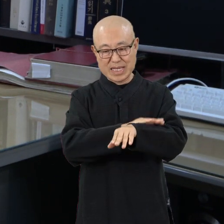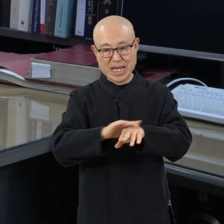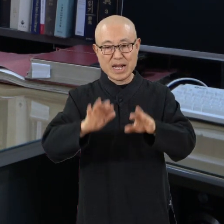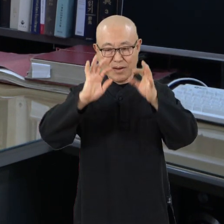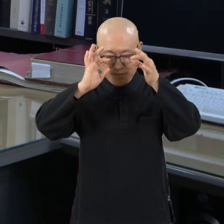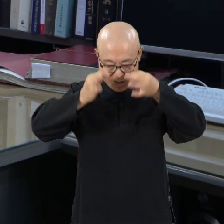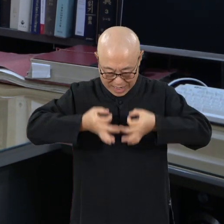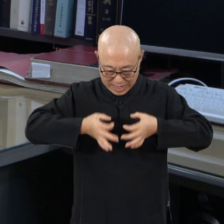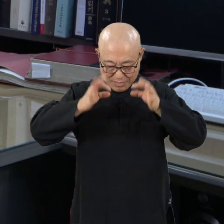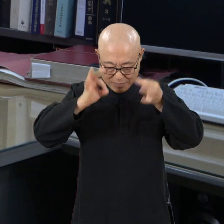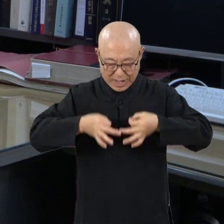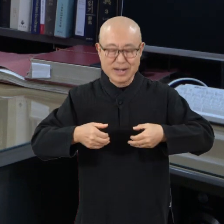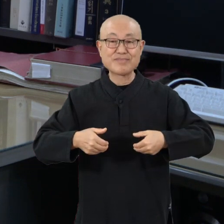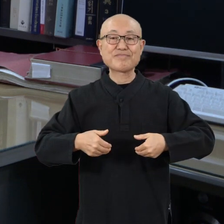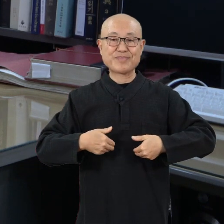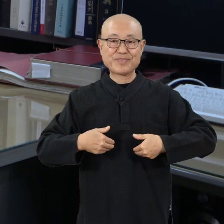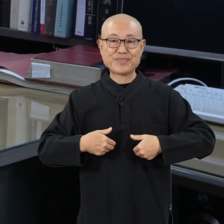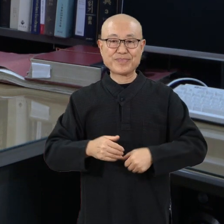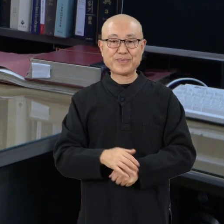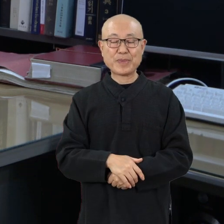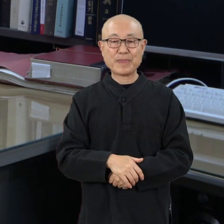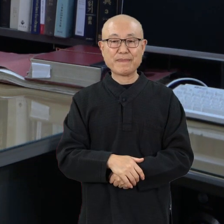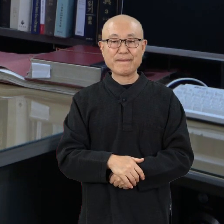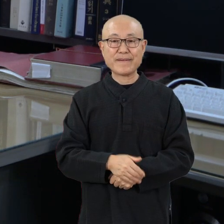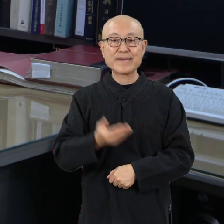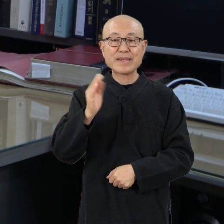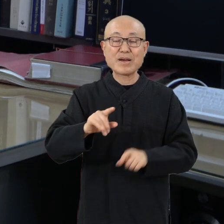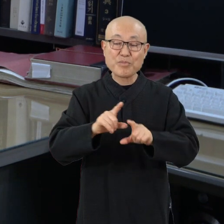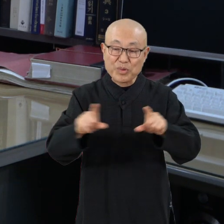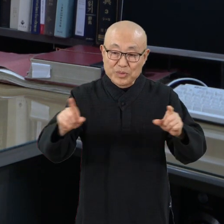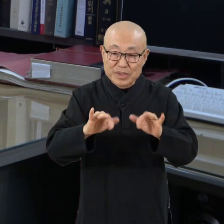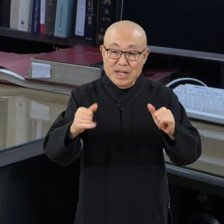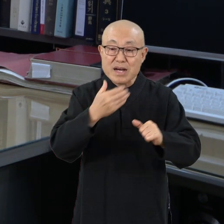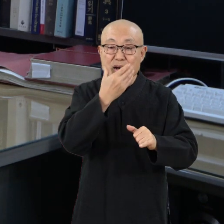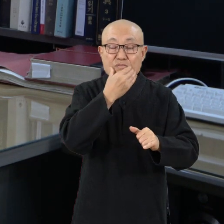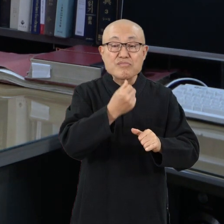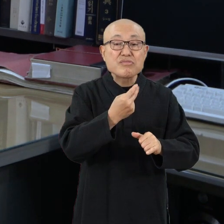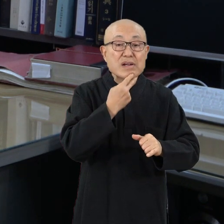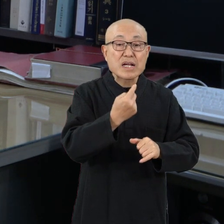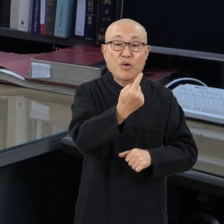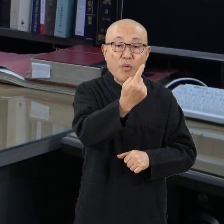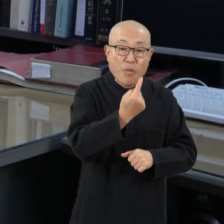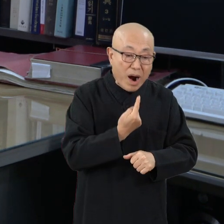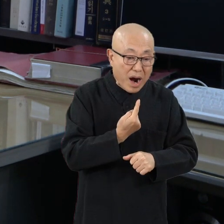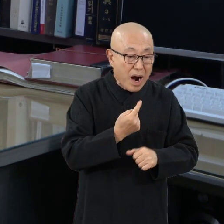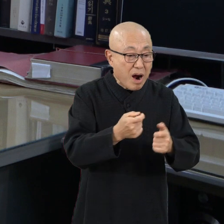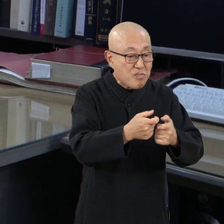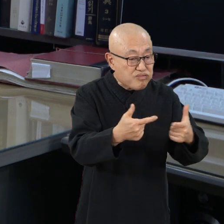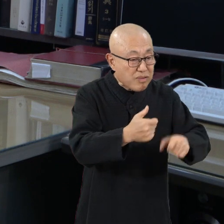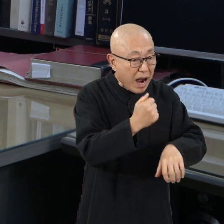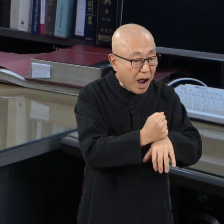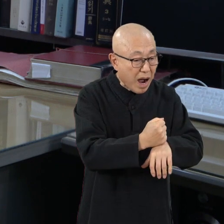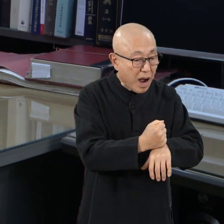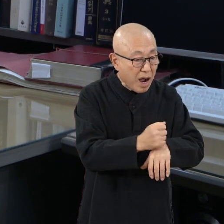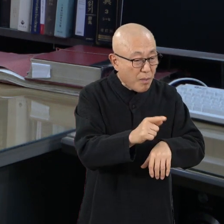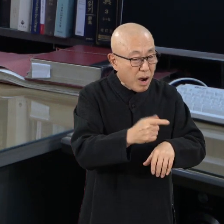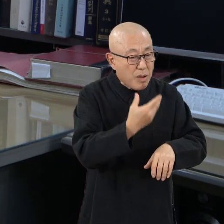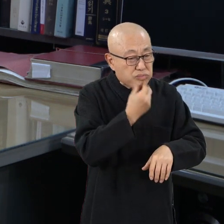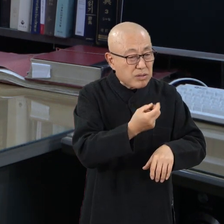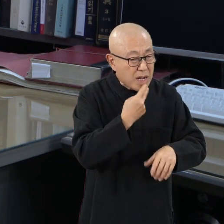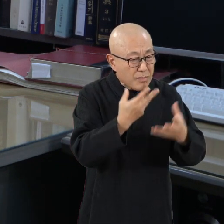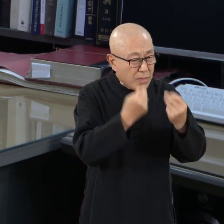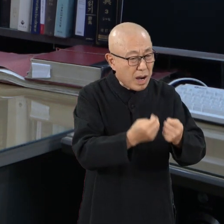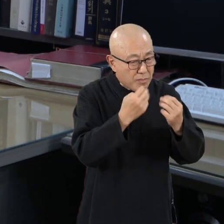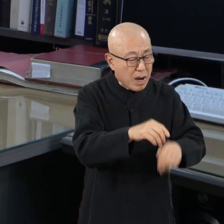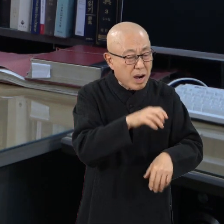잘 가다듬으실 수가 있어요. 근데 보통은 불행도 이게 자꾸 이어져 간다, 이게 끝날 것 같지 않다